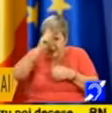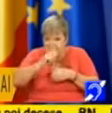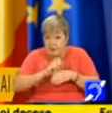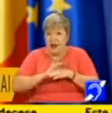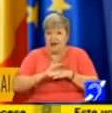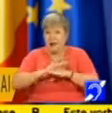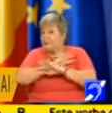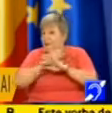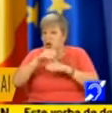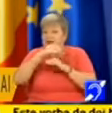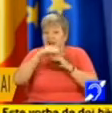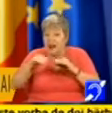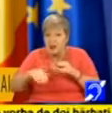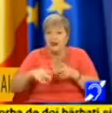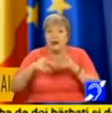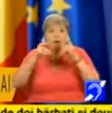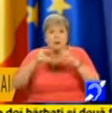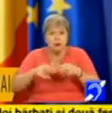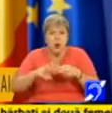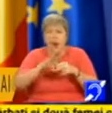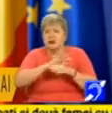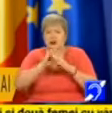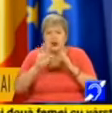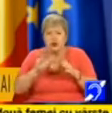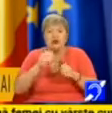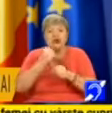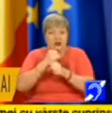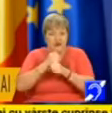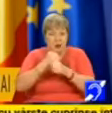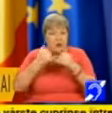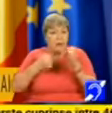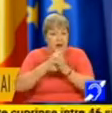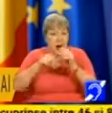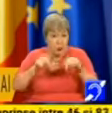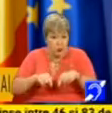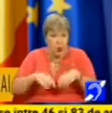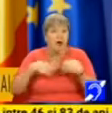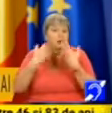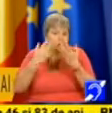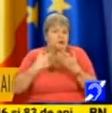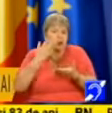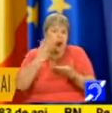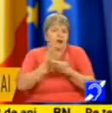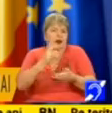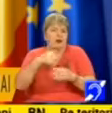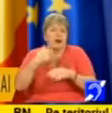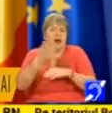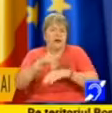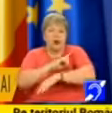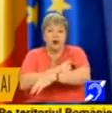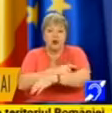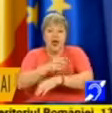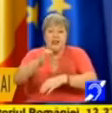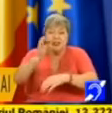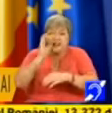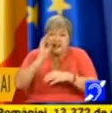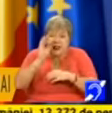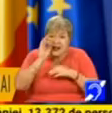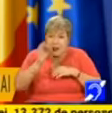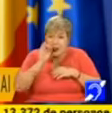am făcut-o și până acum măsurile impuse de autorități, sigur va duce la